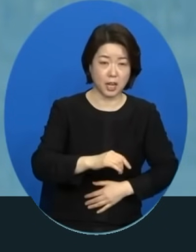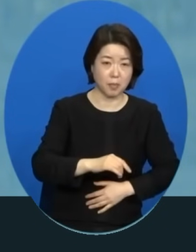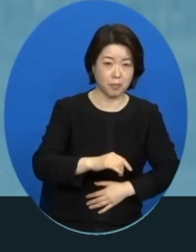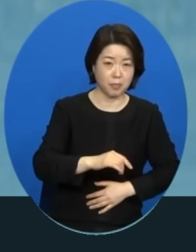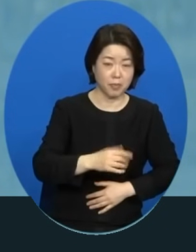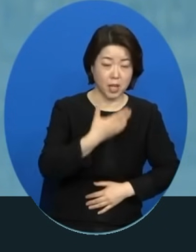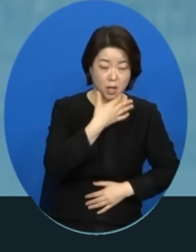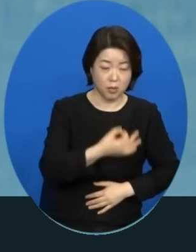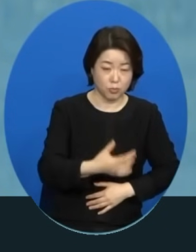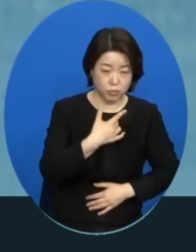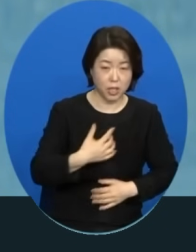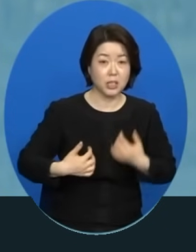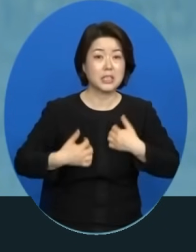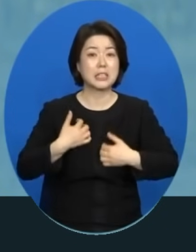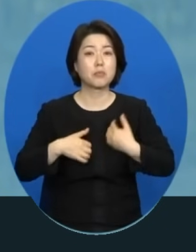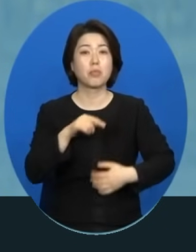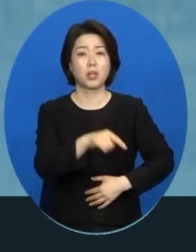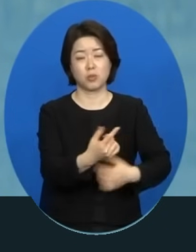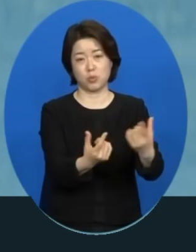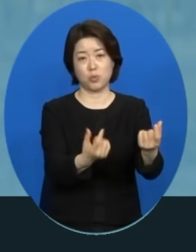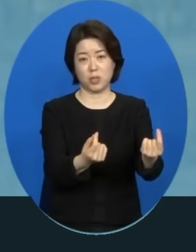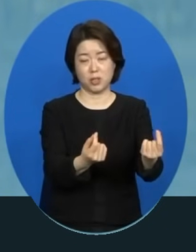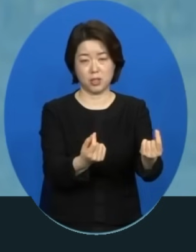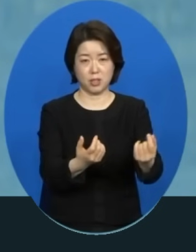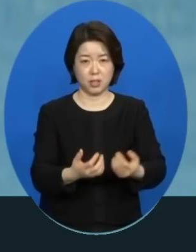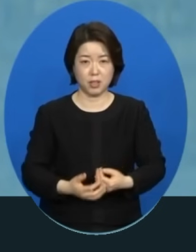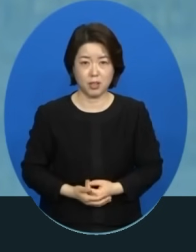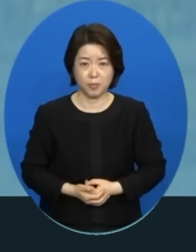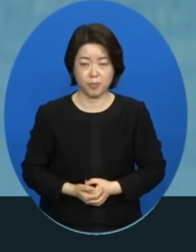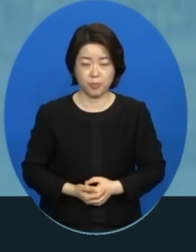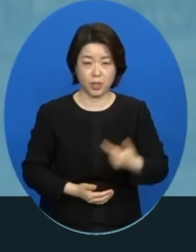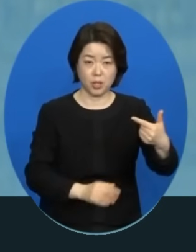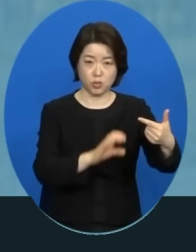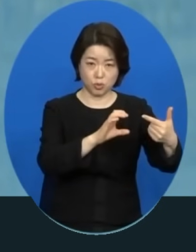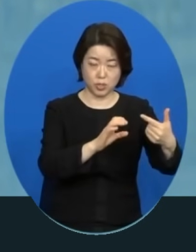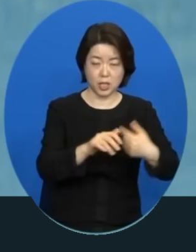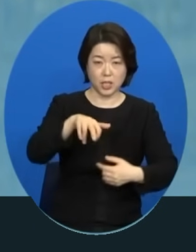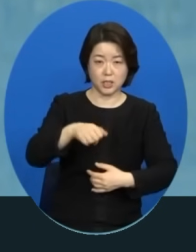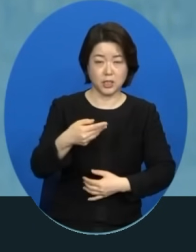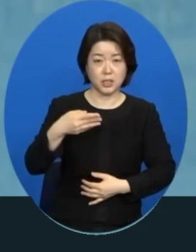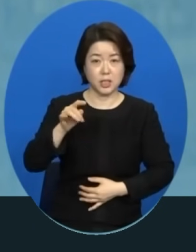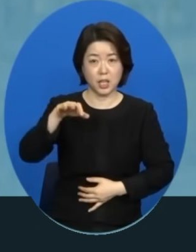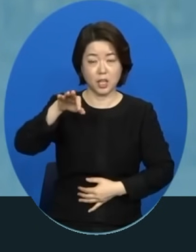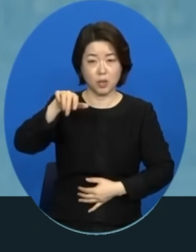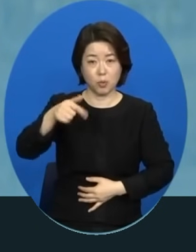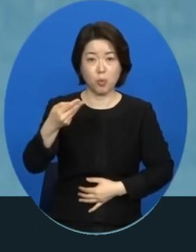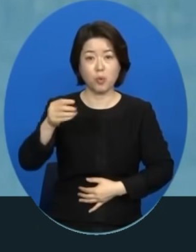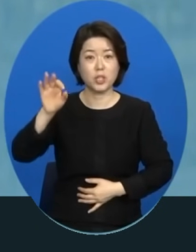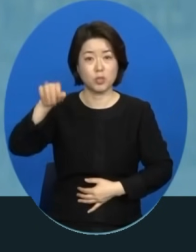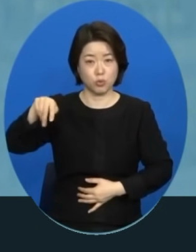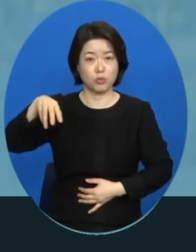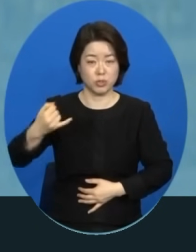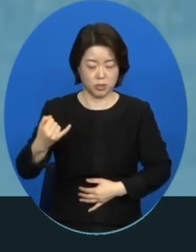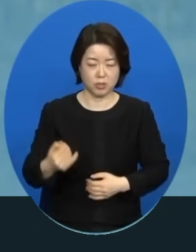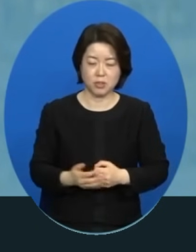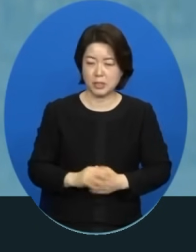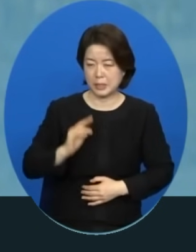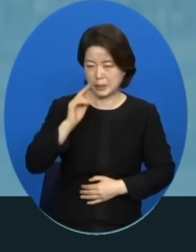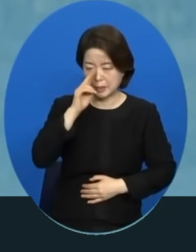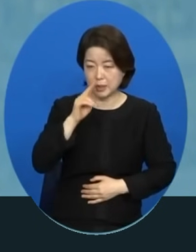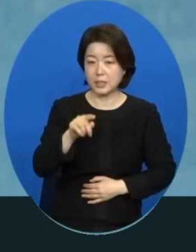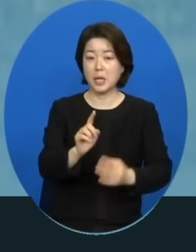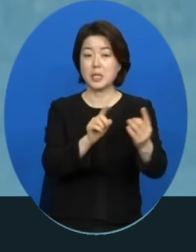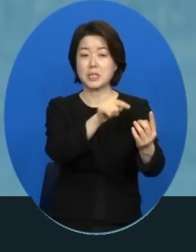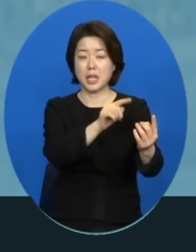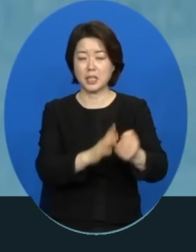불행을 기뻐하는 것이다. 6세기의 그리고리우스, 시기는 상대의 행복에 대한 애통,